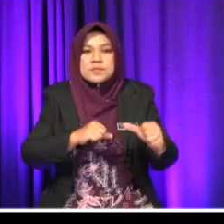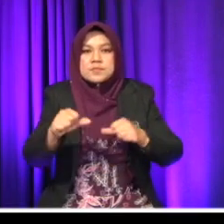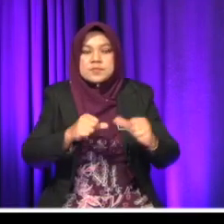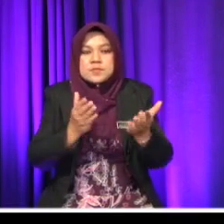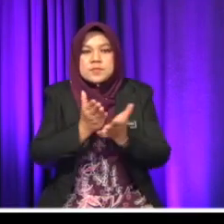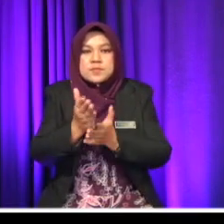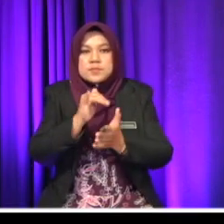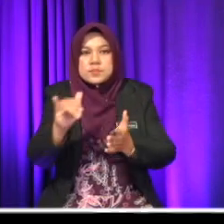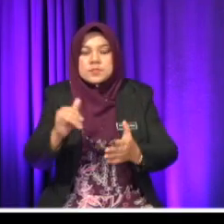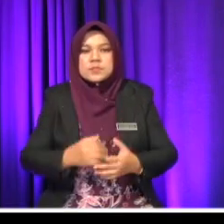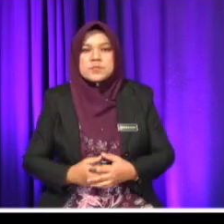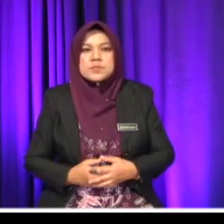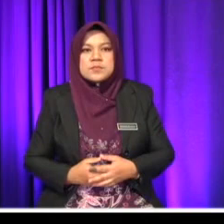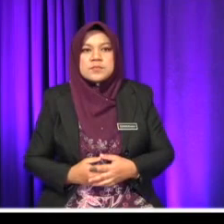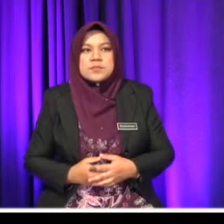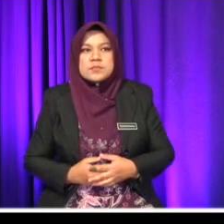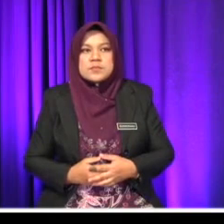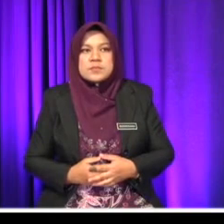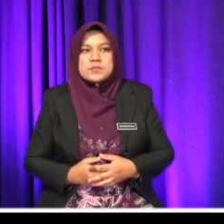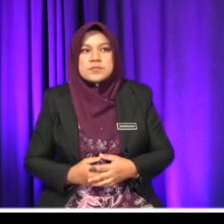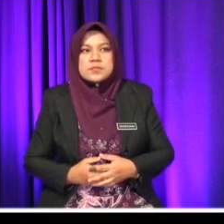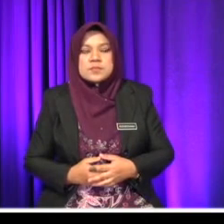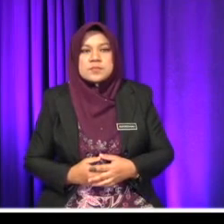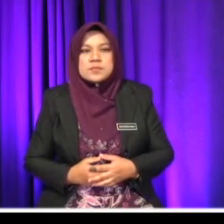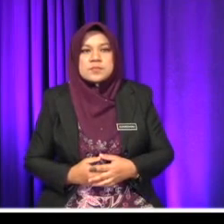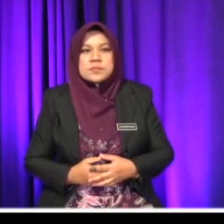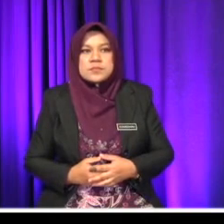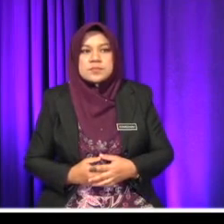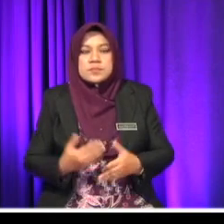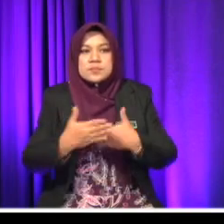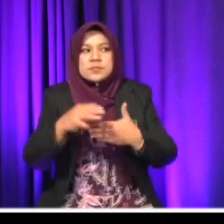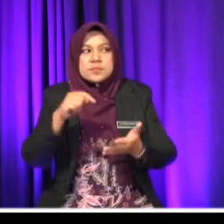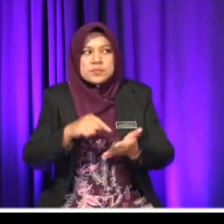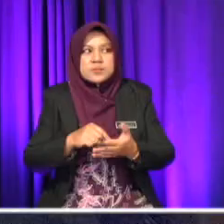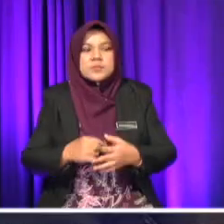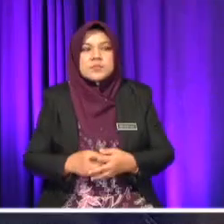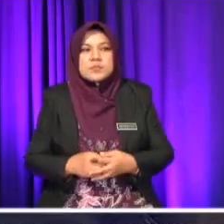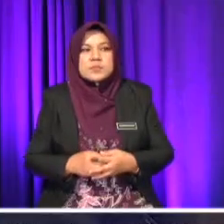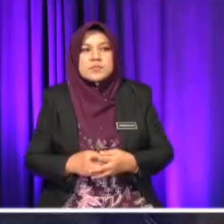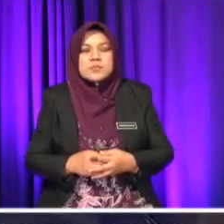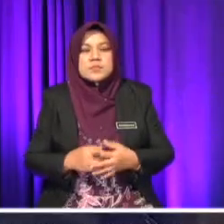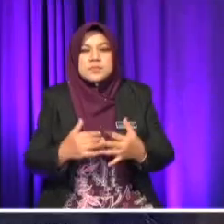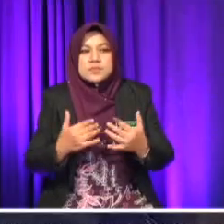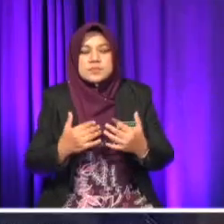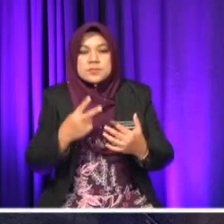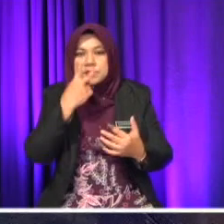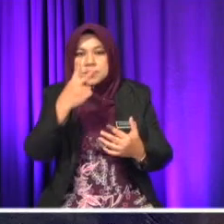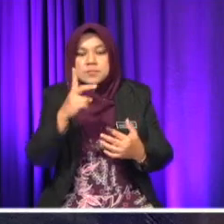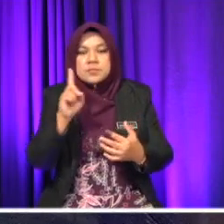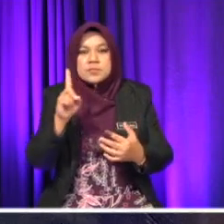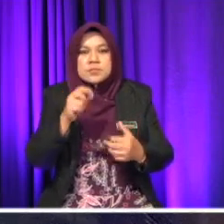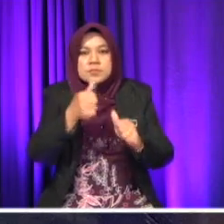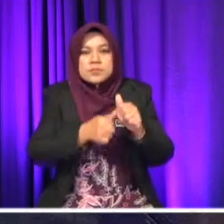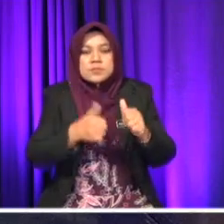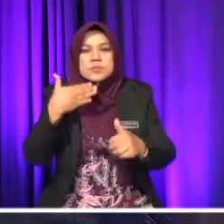seterusnya Oke ah kita akan ada beberapa aktivitas lepas ini jadi kita melihat di mana setiap